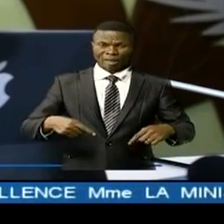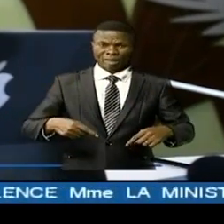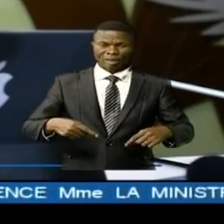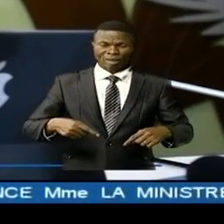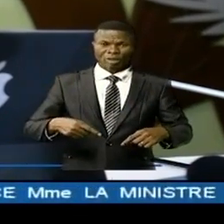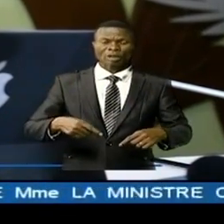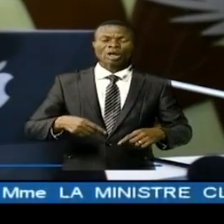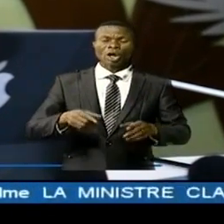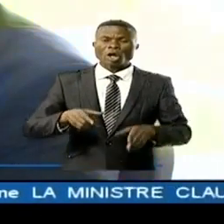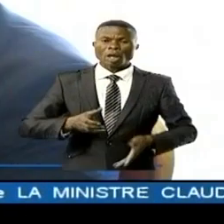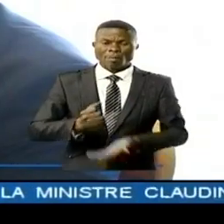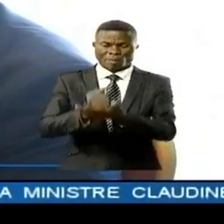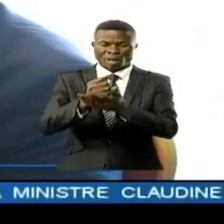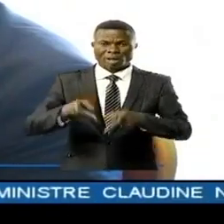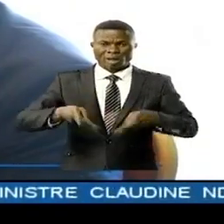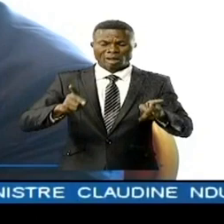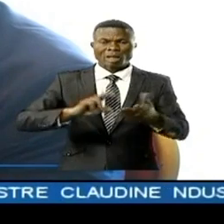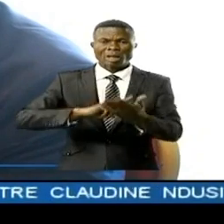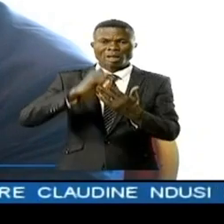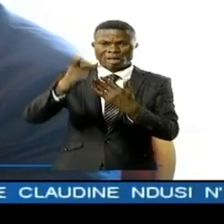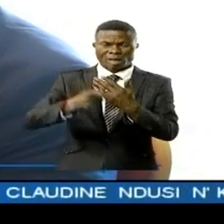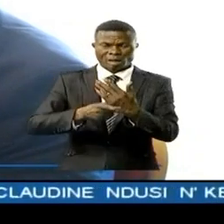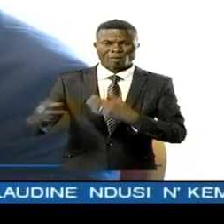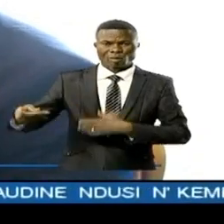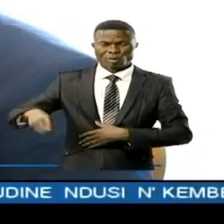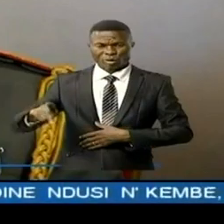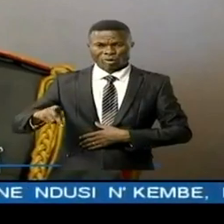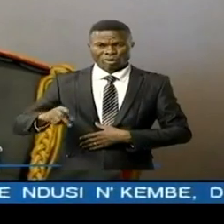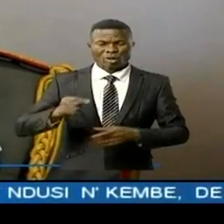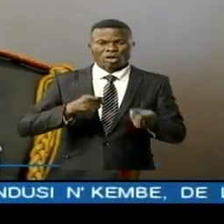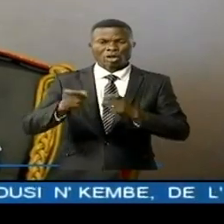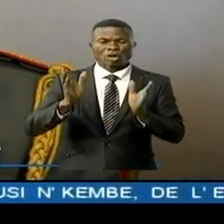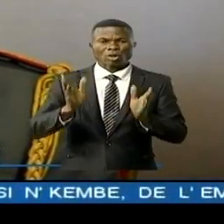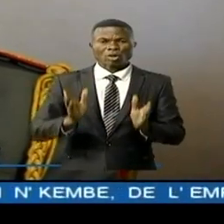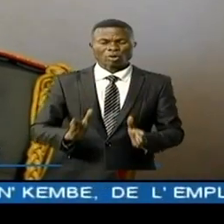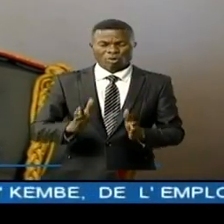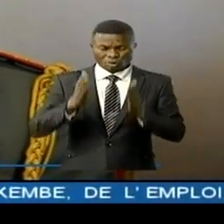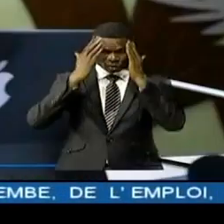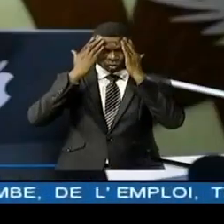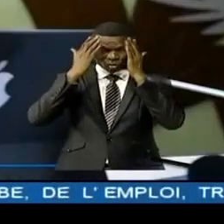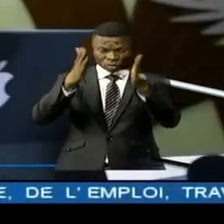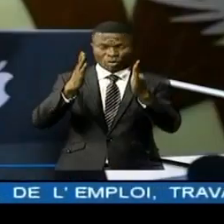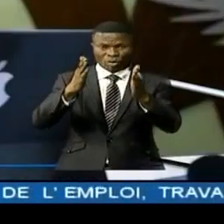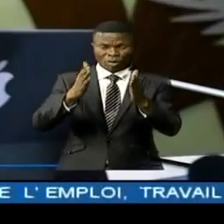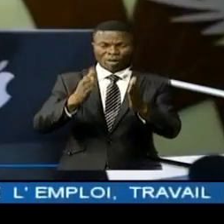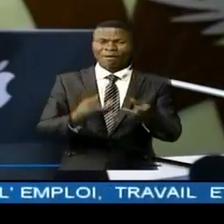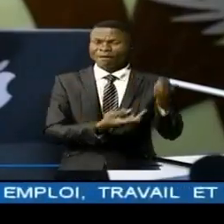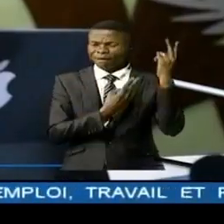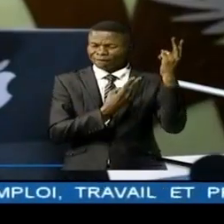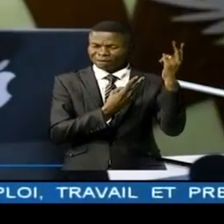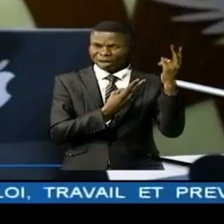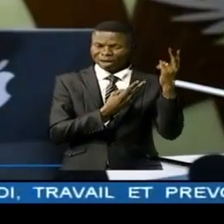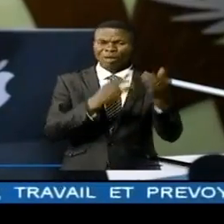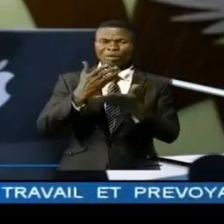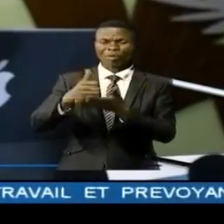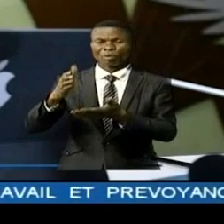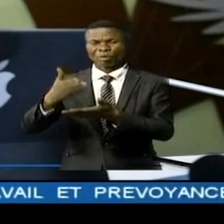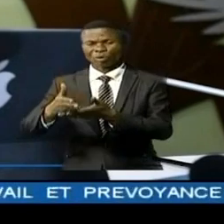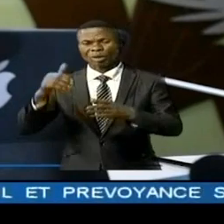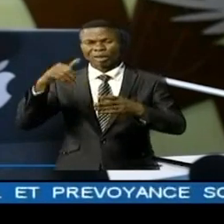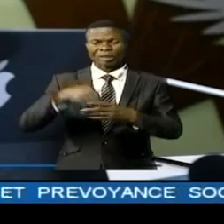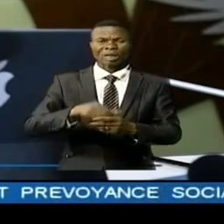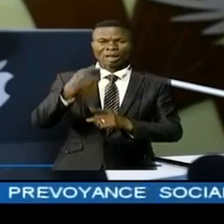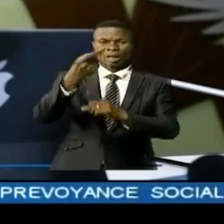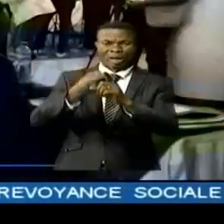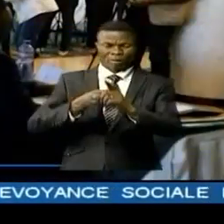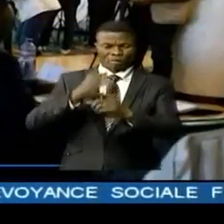l'échangé d'un programme régional de relance fondée sur nos valeurs partagées ou des noirs